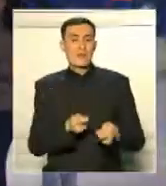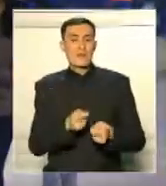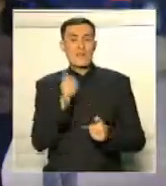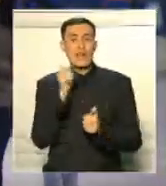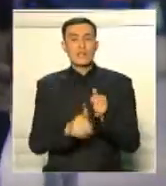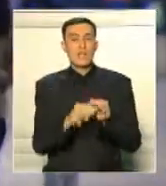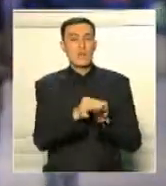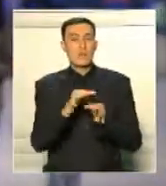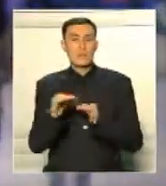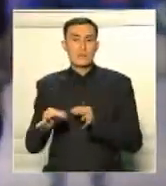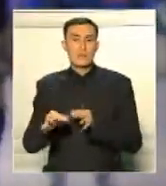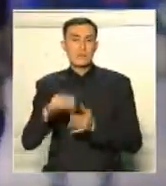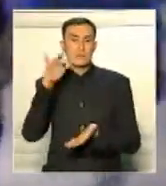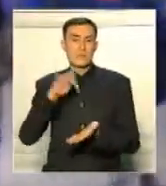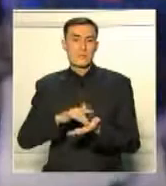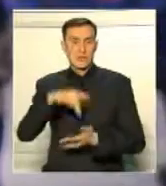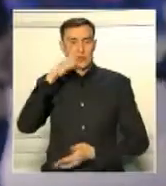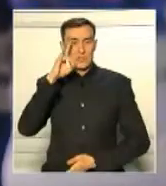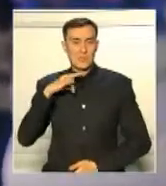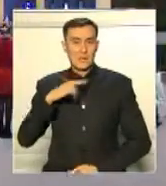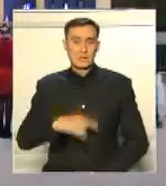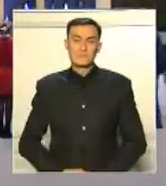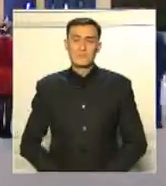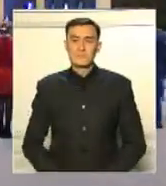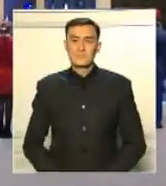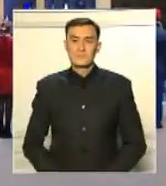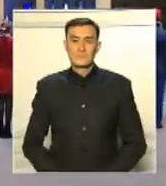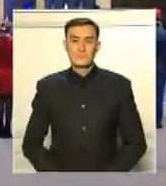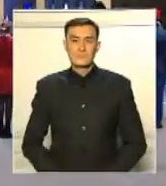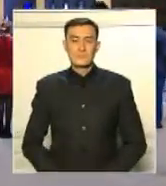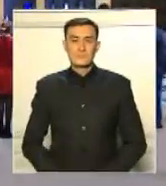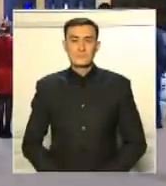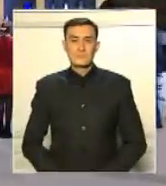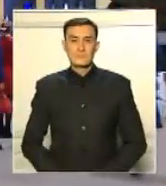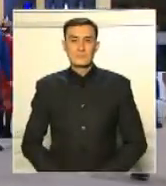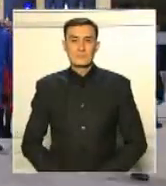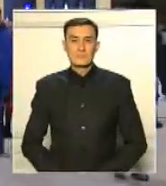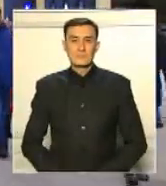областные центры страны. Гульнара Хасан, Жандос Битабаров, 24KZ, Астана.